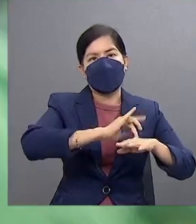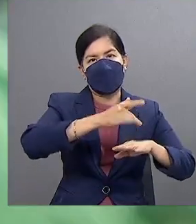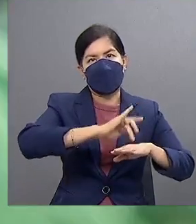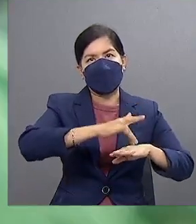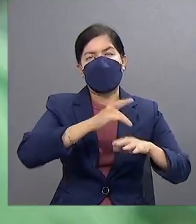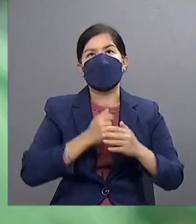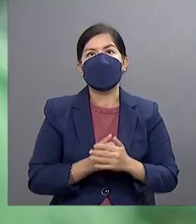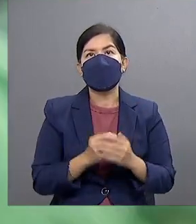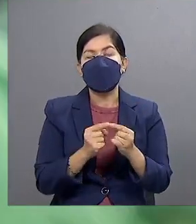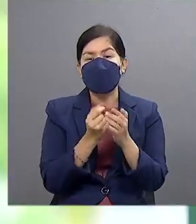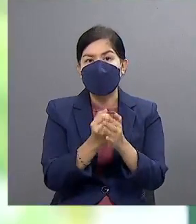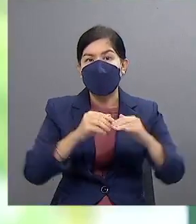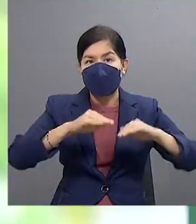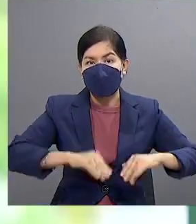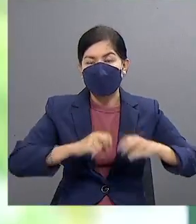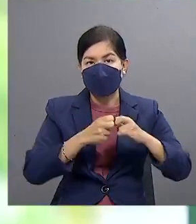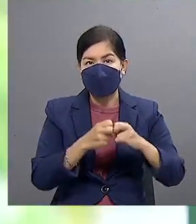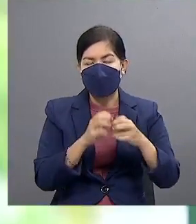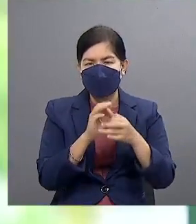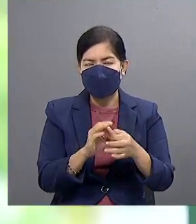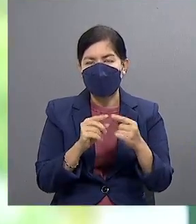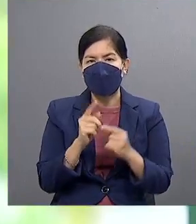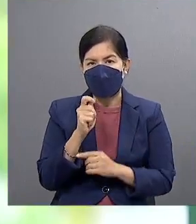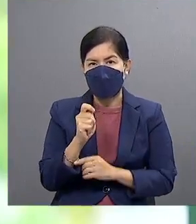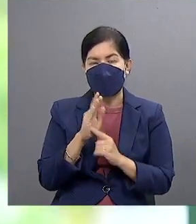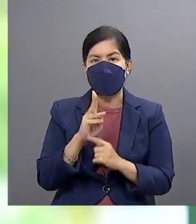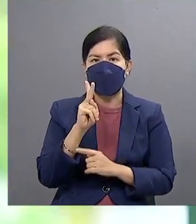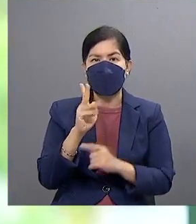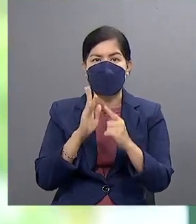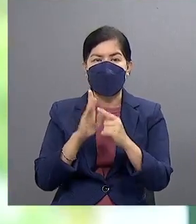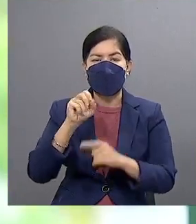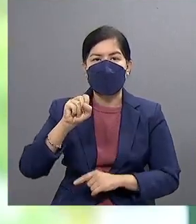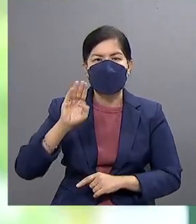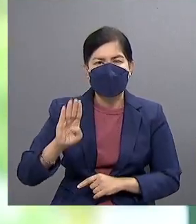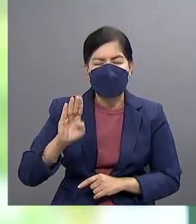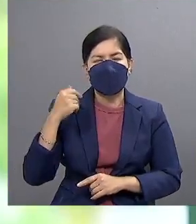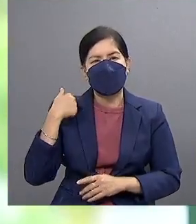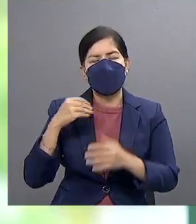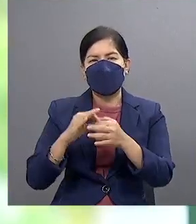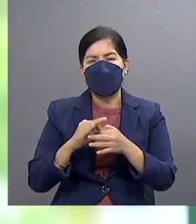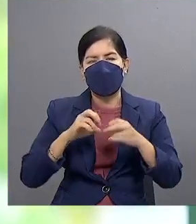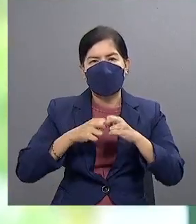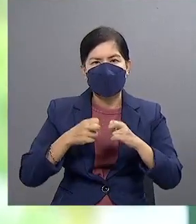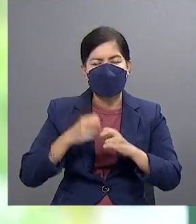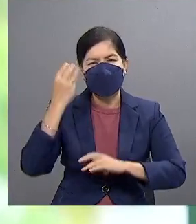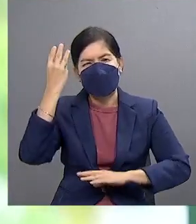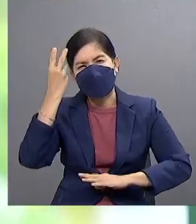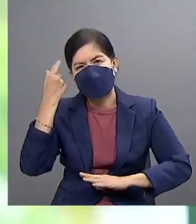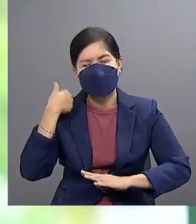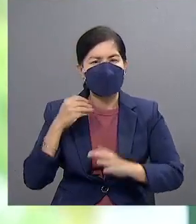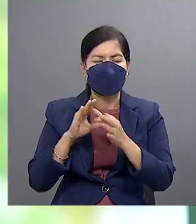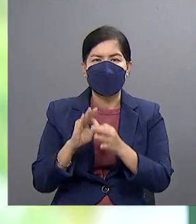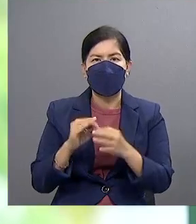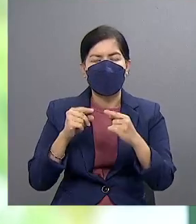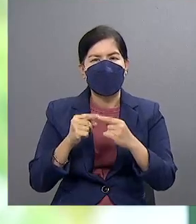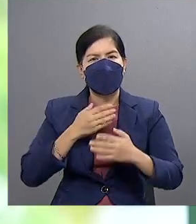ความอักเสบในร่างกายของเรา ช่วยลดการอักเสบในร่างกายช่วยเราเวลาที่เราเครียดจัดนะครับหรือว่าช่วยทำให้ดึงน้ำตาลออกมาทำให้เวลาที่เรา